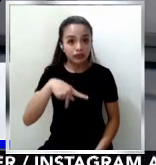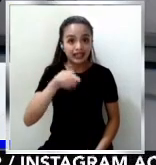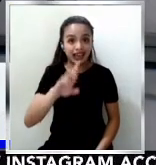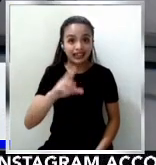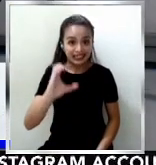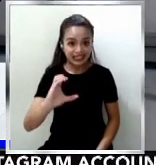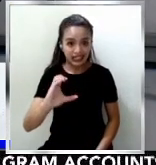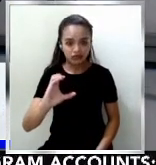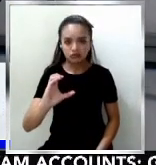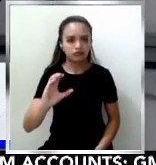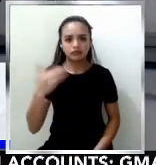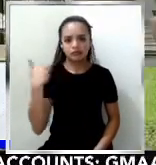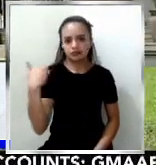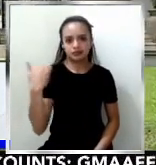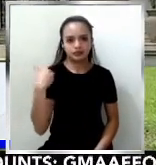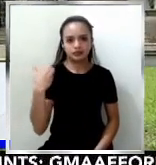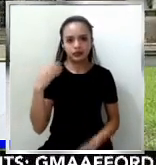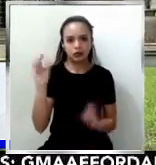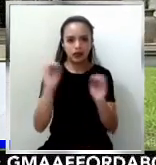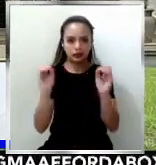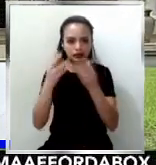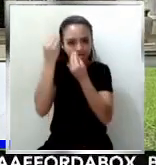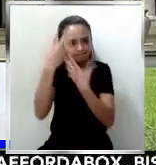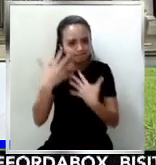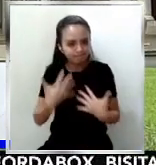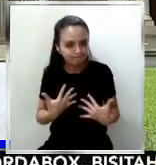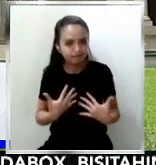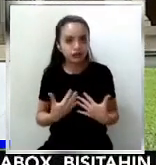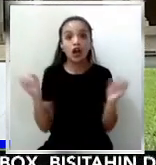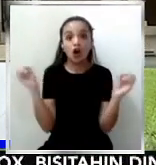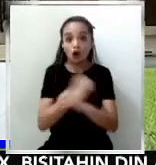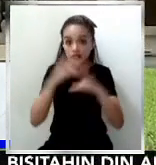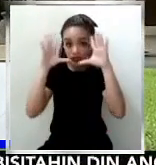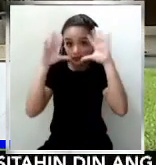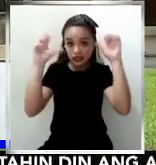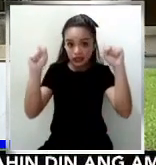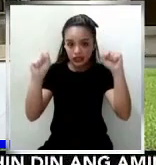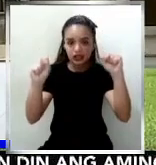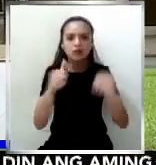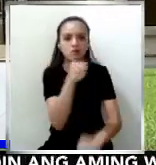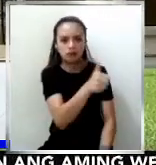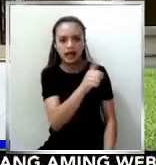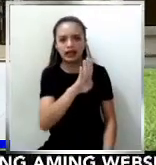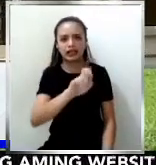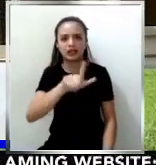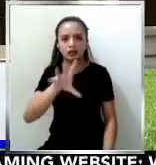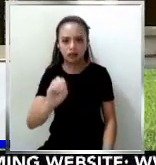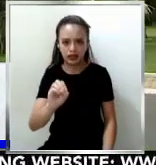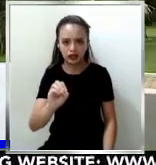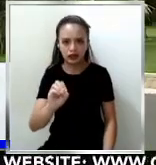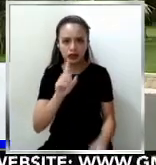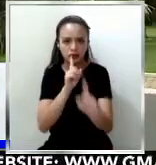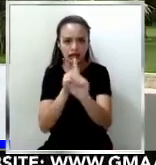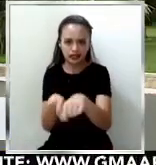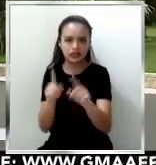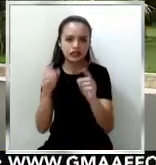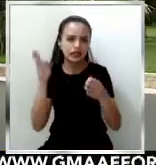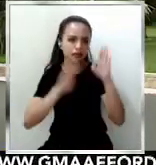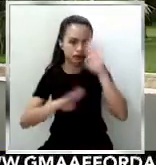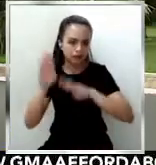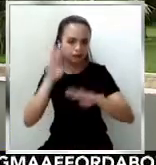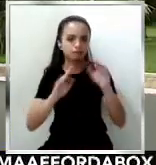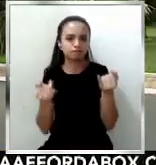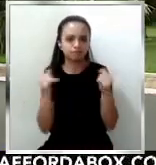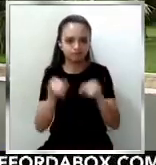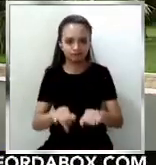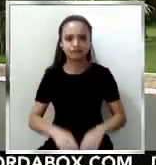pahayag tungkol dito sa ngayon. Ang Malacañang naman, ipinaubayan na kay Bello ang pagsagot sa issue. Tina Panganiban